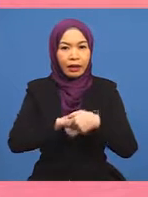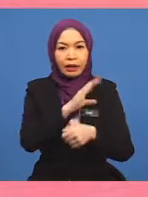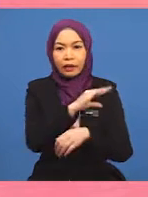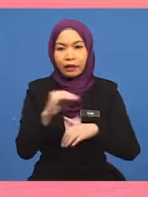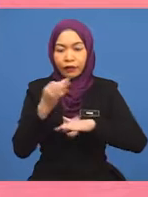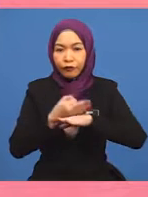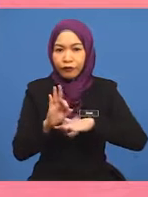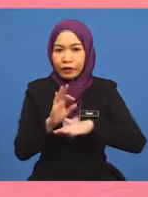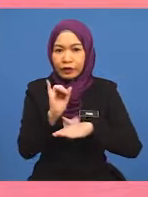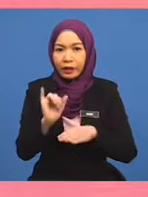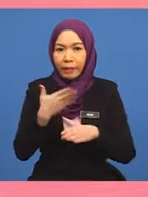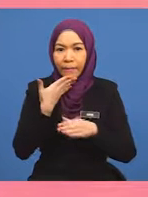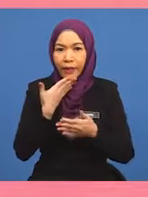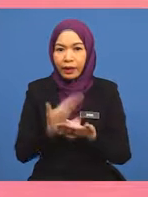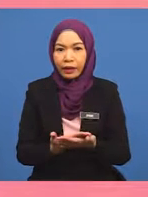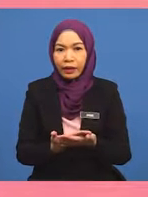dengan baik.